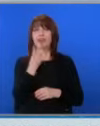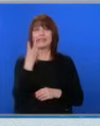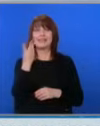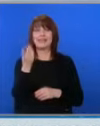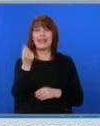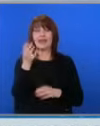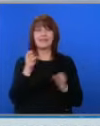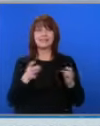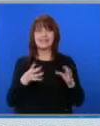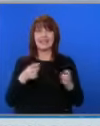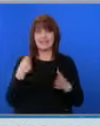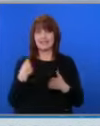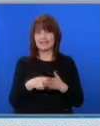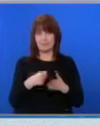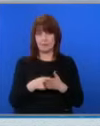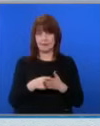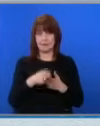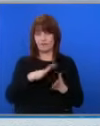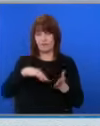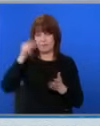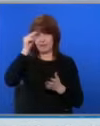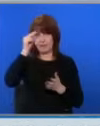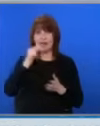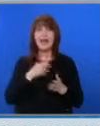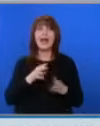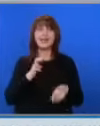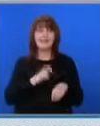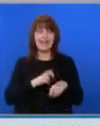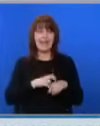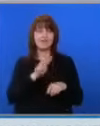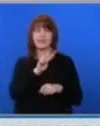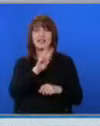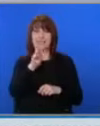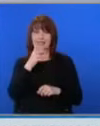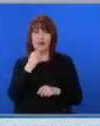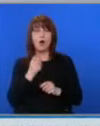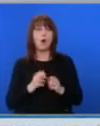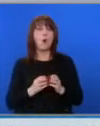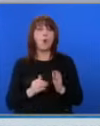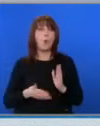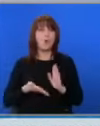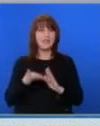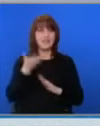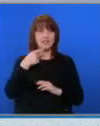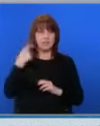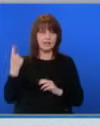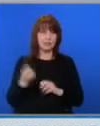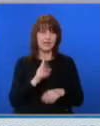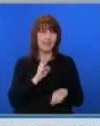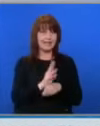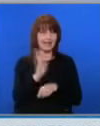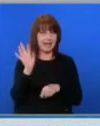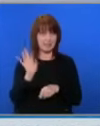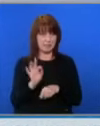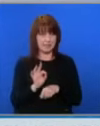2123 лева е средната заплата в страната през декември 23-та година. Увеличението за година е средно